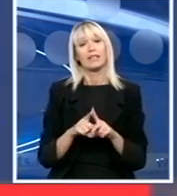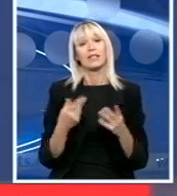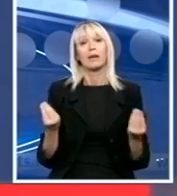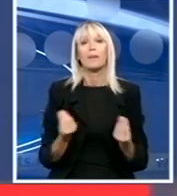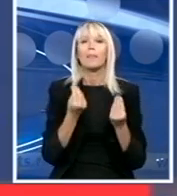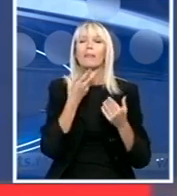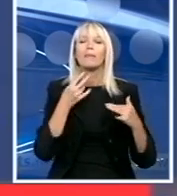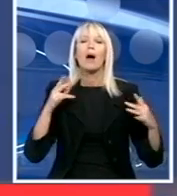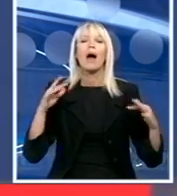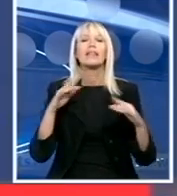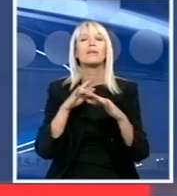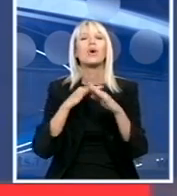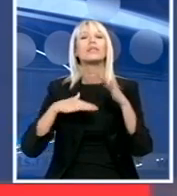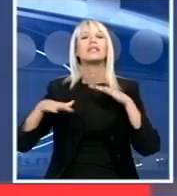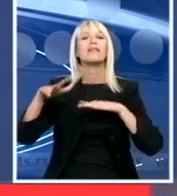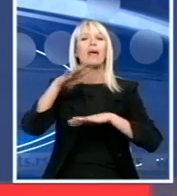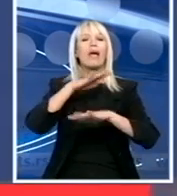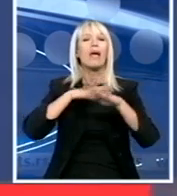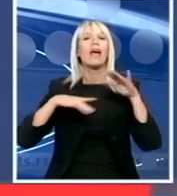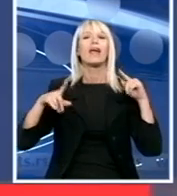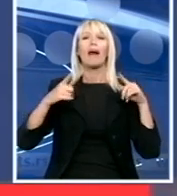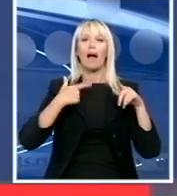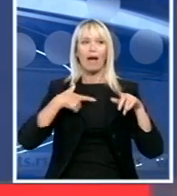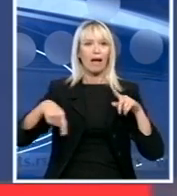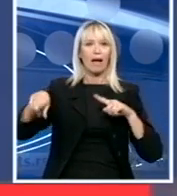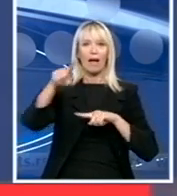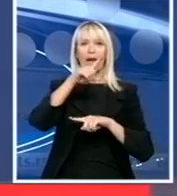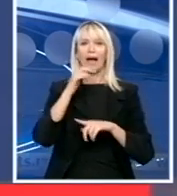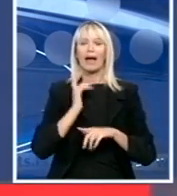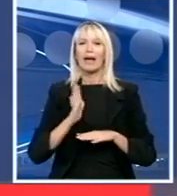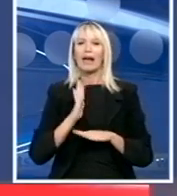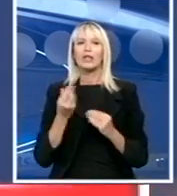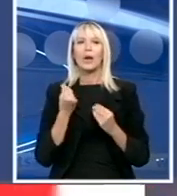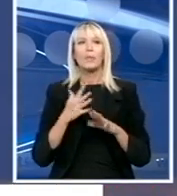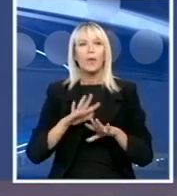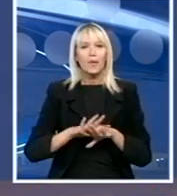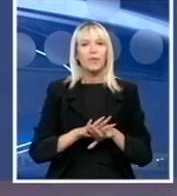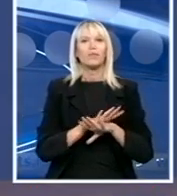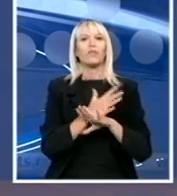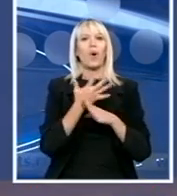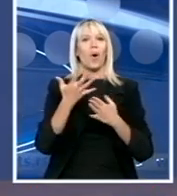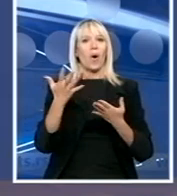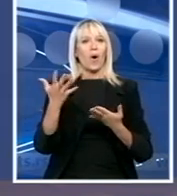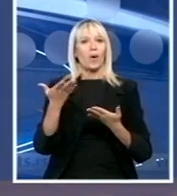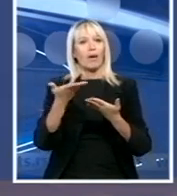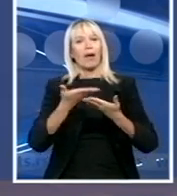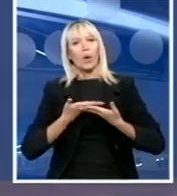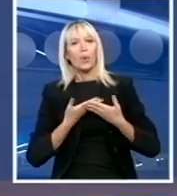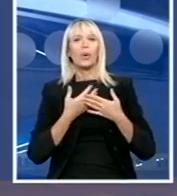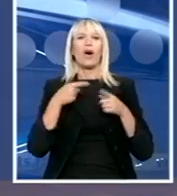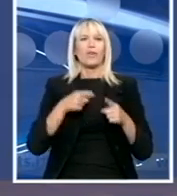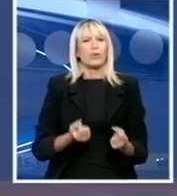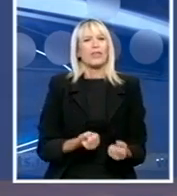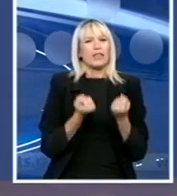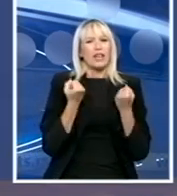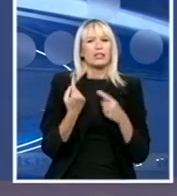duhovne atmosfere u kojoj će ljudi dobiti, da kažem, jedan potencijal da mogu celu ovu situaciju koja je veoma